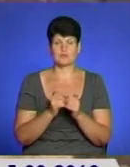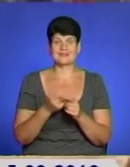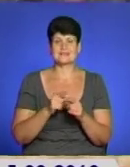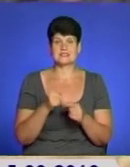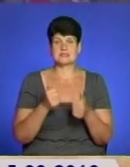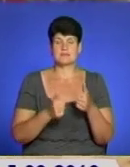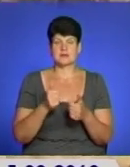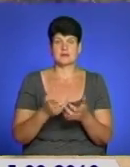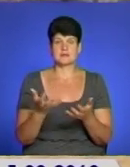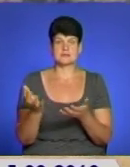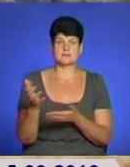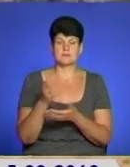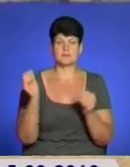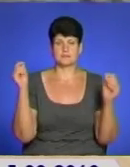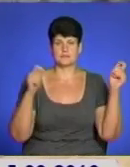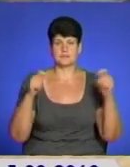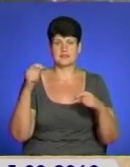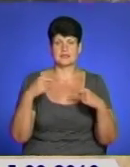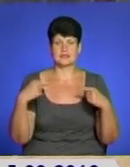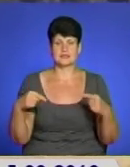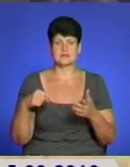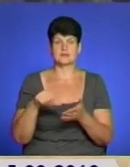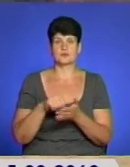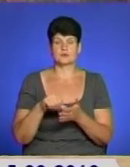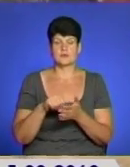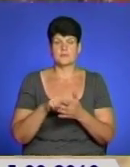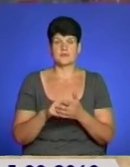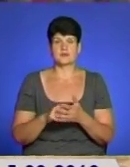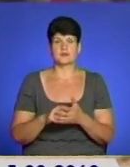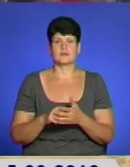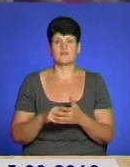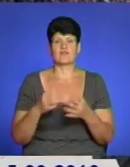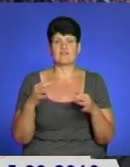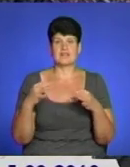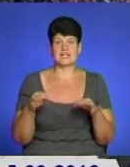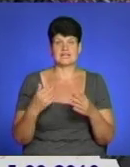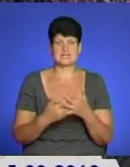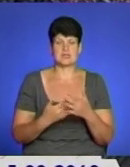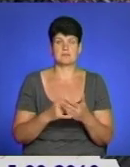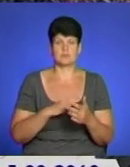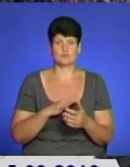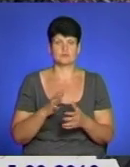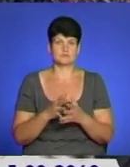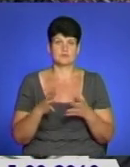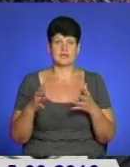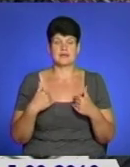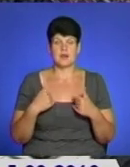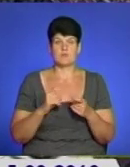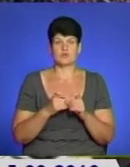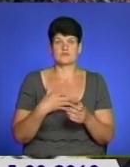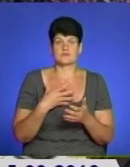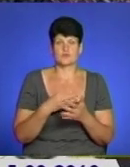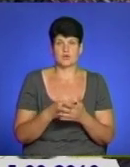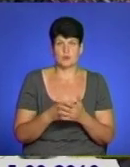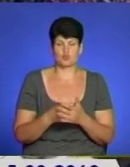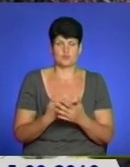де зібралися представники різних класів боротьби, тактика вільного стилю мала переваги. Я боровся в своєму стилі, в